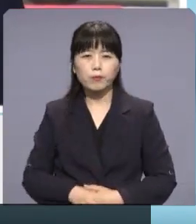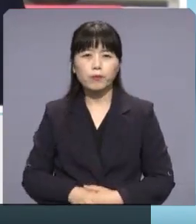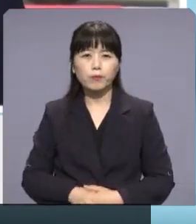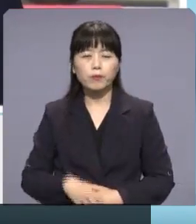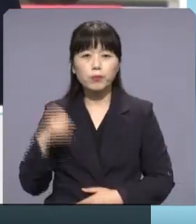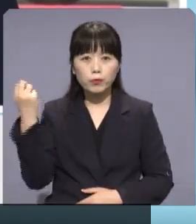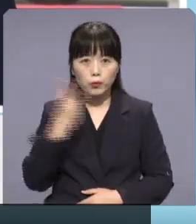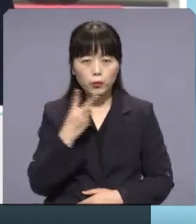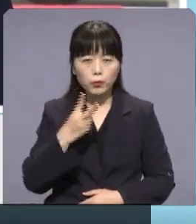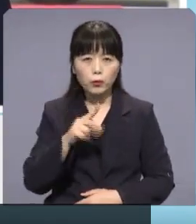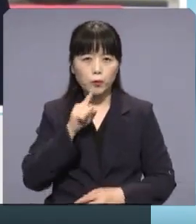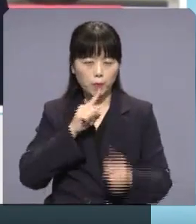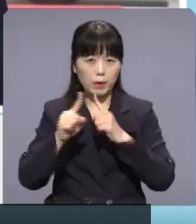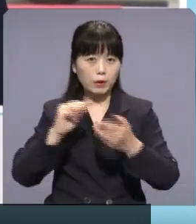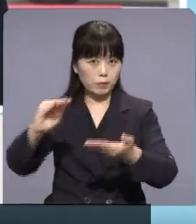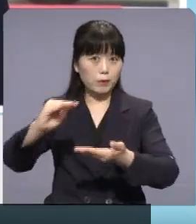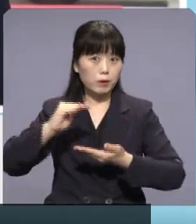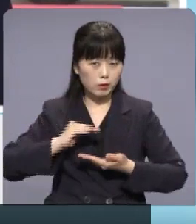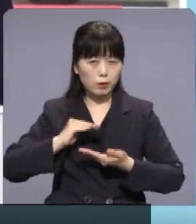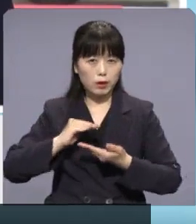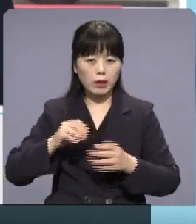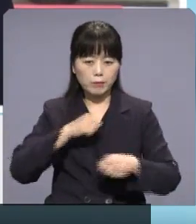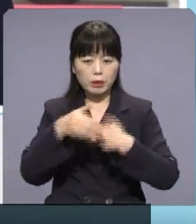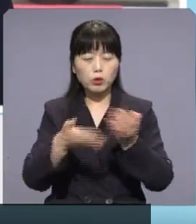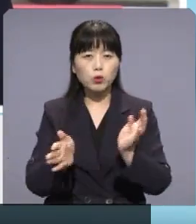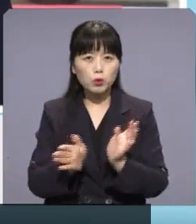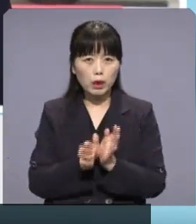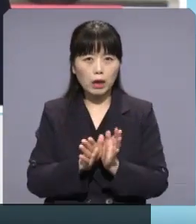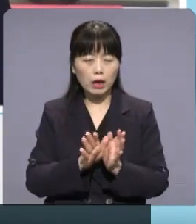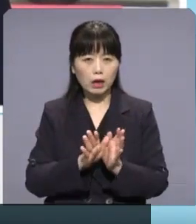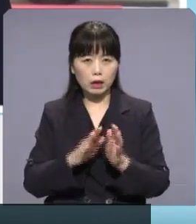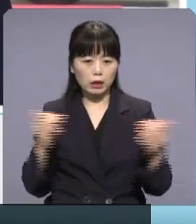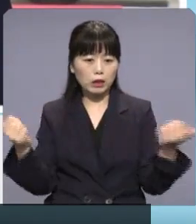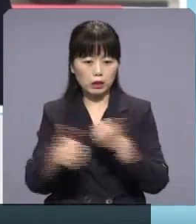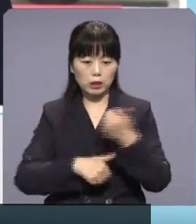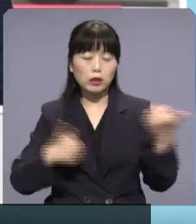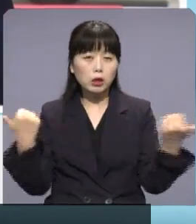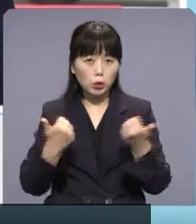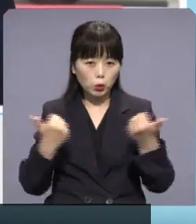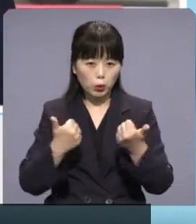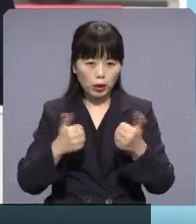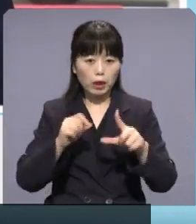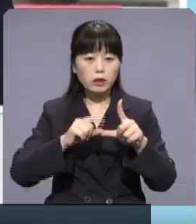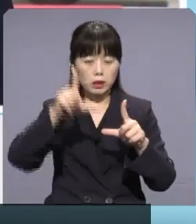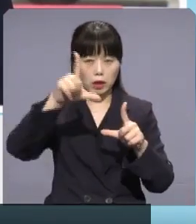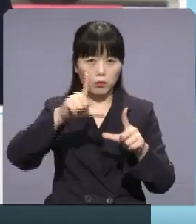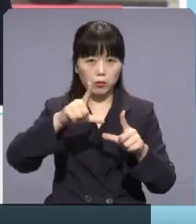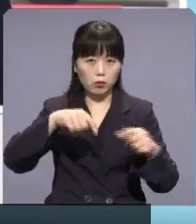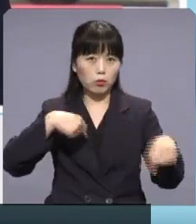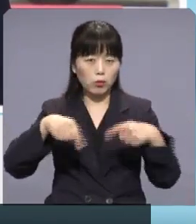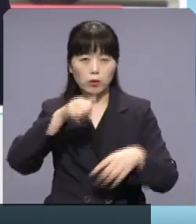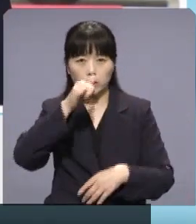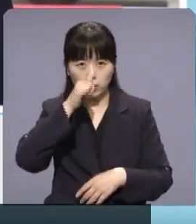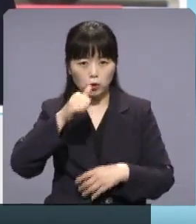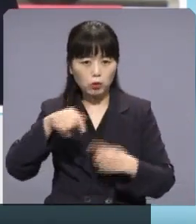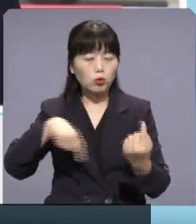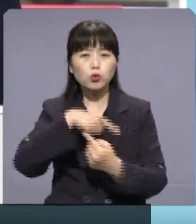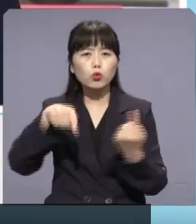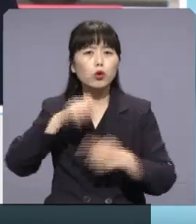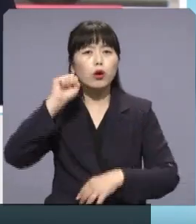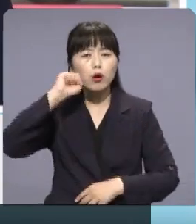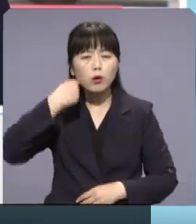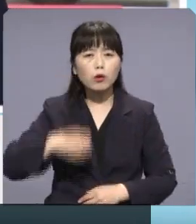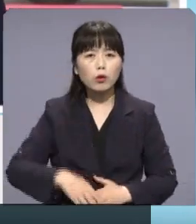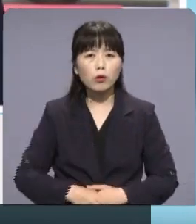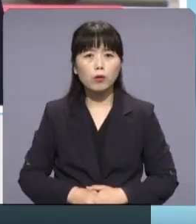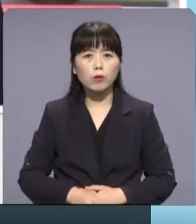들면은 지금 말씀하신 것처럼 그거 있잖아요. 민주당이 지금 의회를 다수 의석을 가지고 있는데 국회 원구성 못해요. 근데